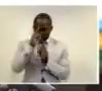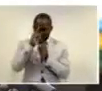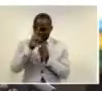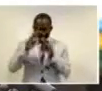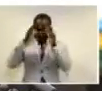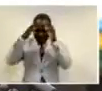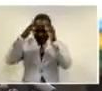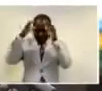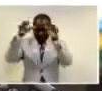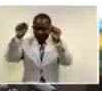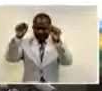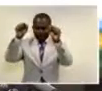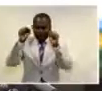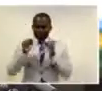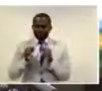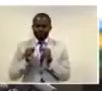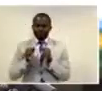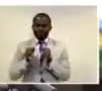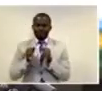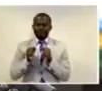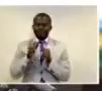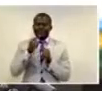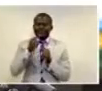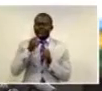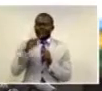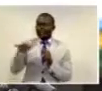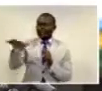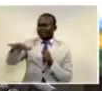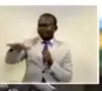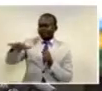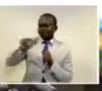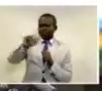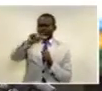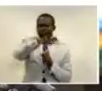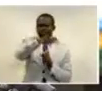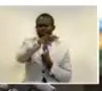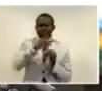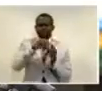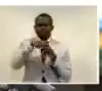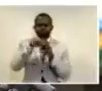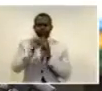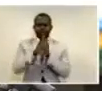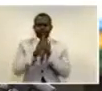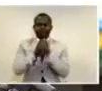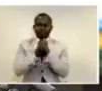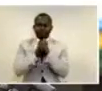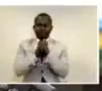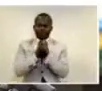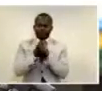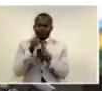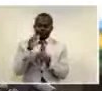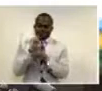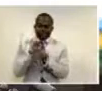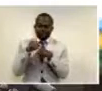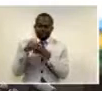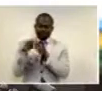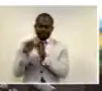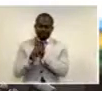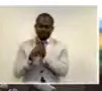Repubulika hari ibice by'akarere ka Rubavu cyane cyane mu